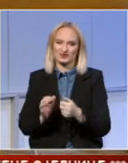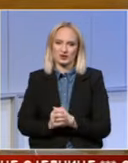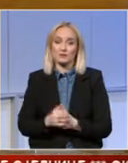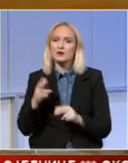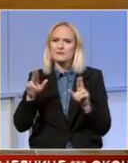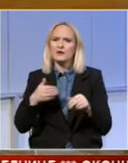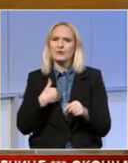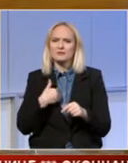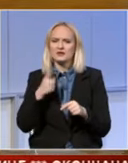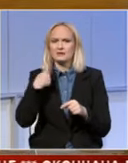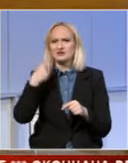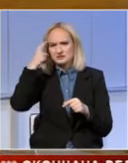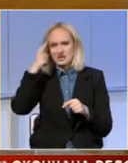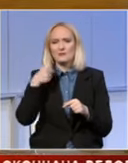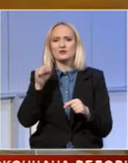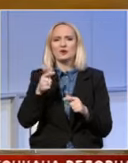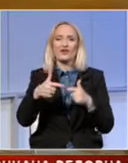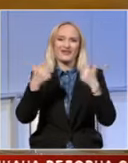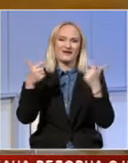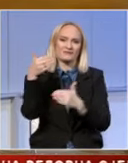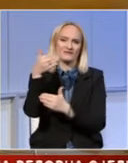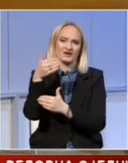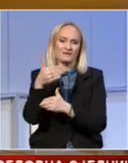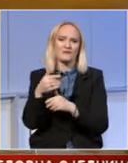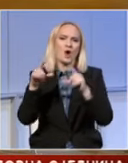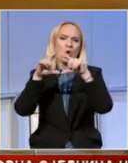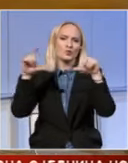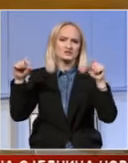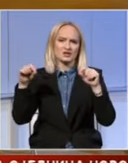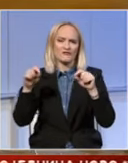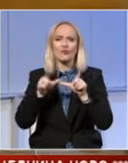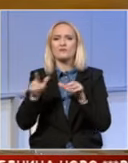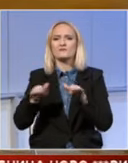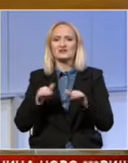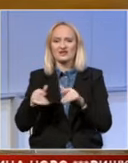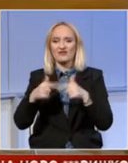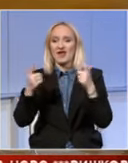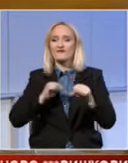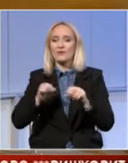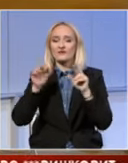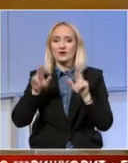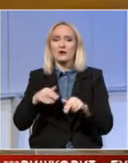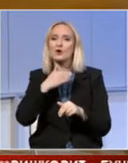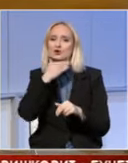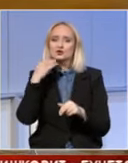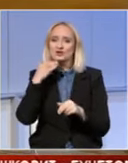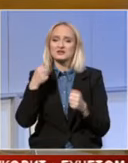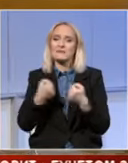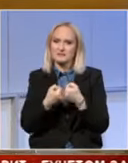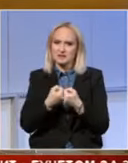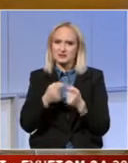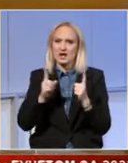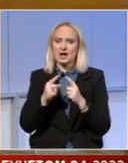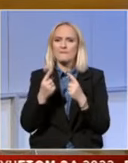Imamo mi i svjesni smo toga da u javnim preduzećima, ustanovama, u ministarstvu, u javnoj upravi imamo dosta mjesta